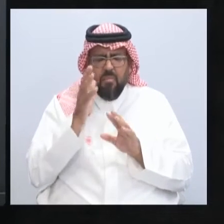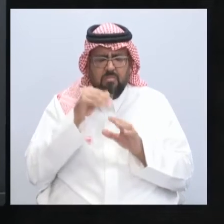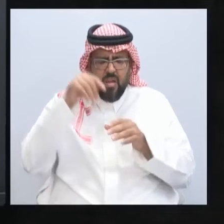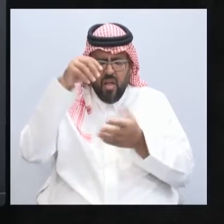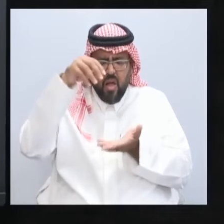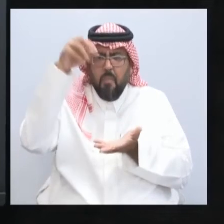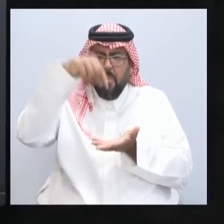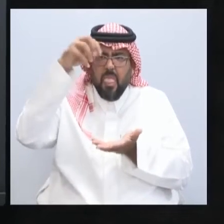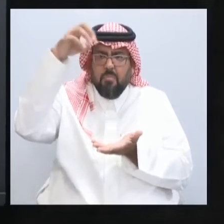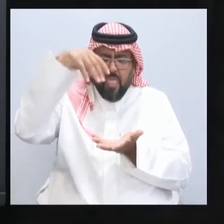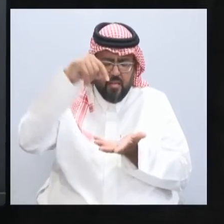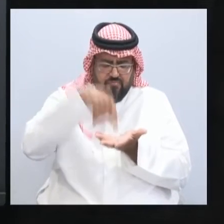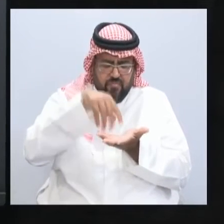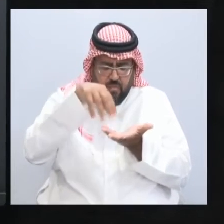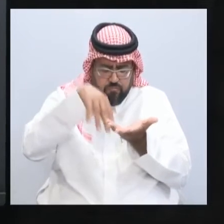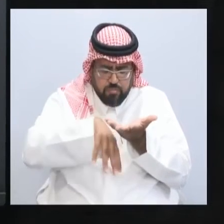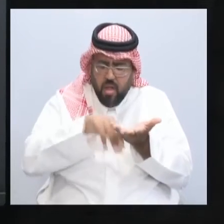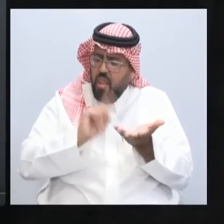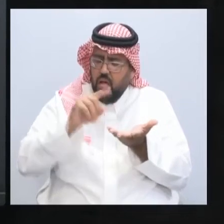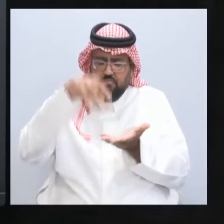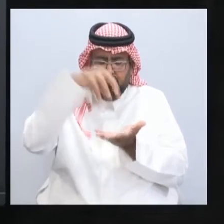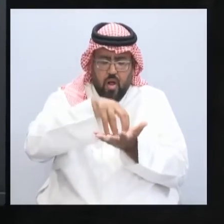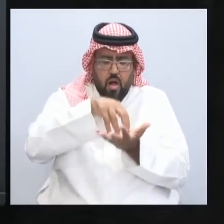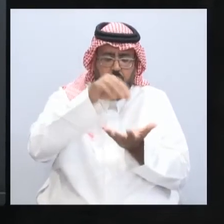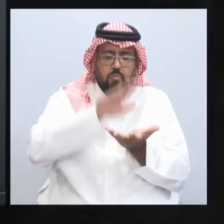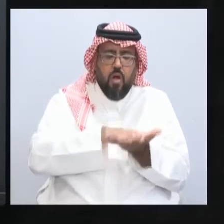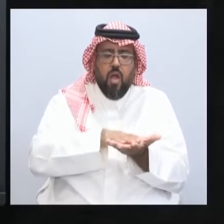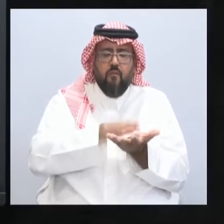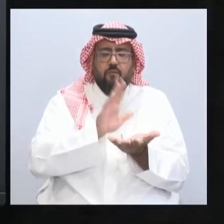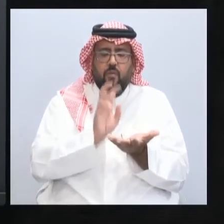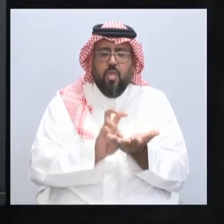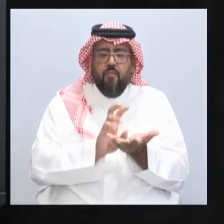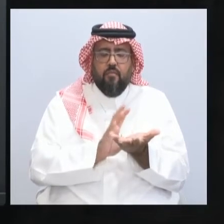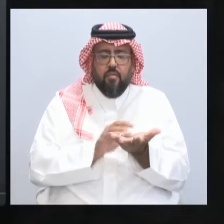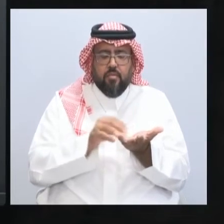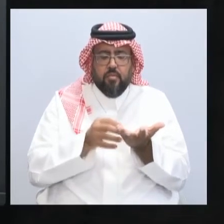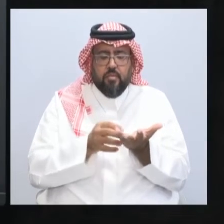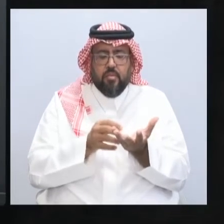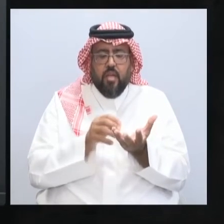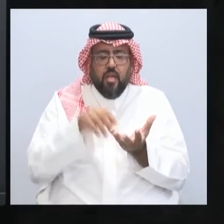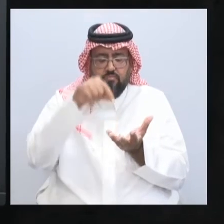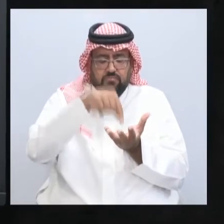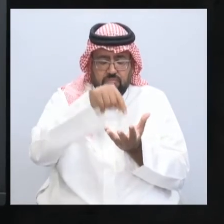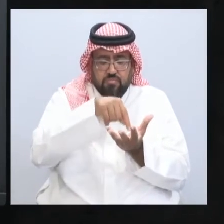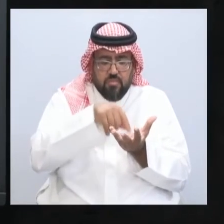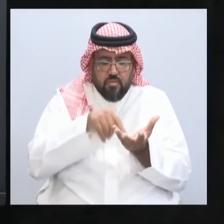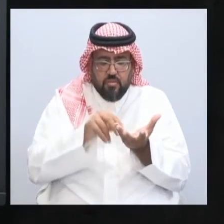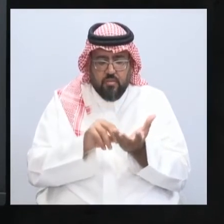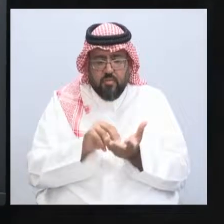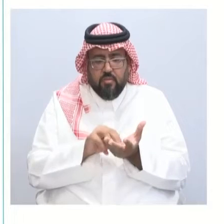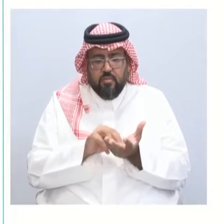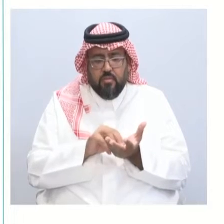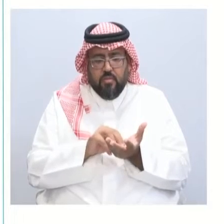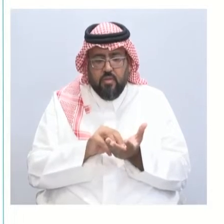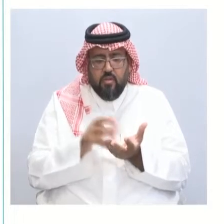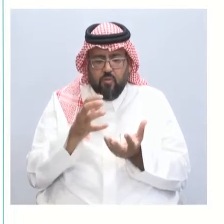تعبر مياه الامطار تجمع الى باطن الارض فتسمى عديمه المسام